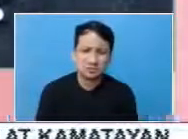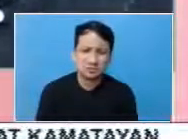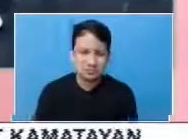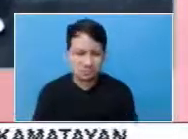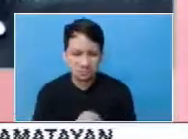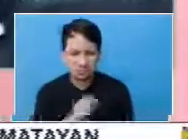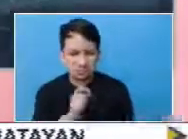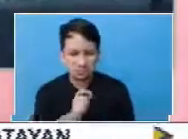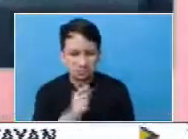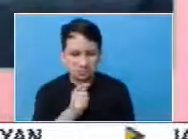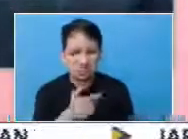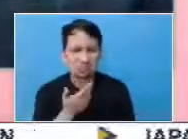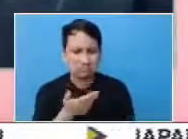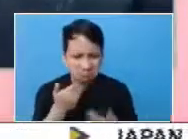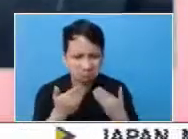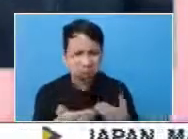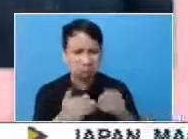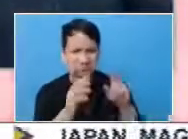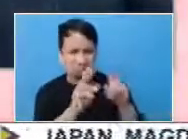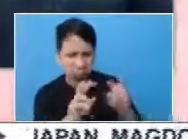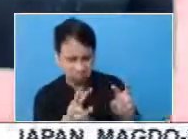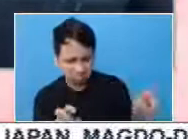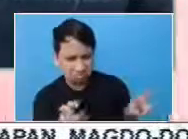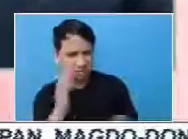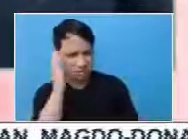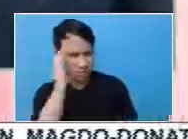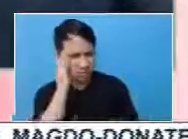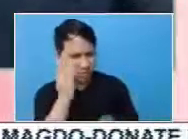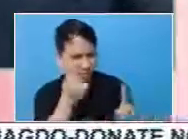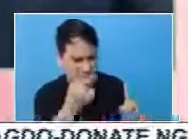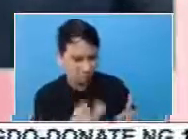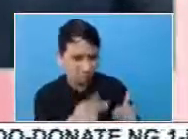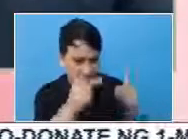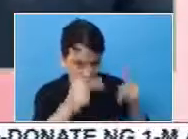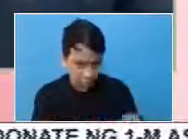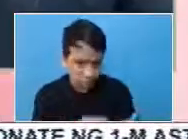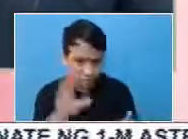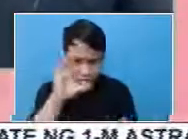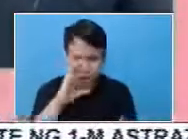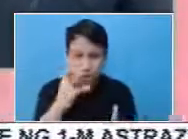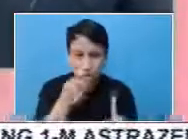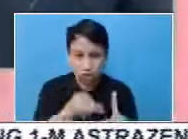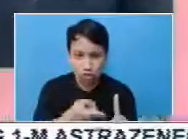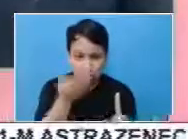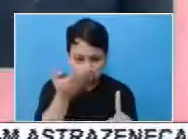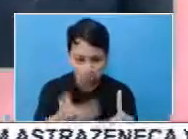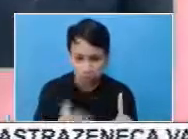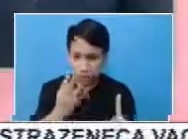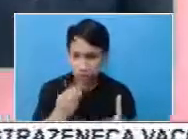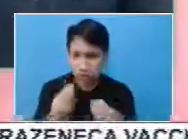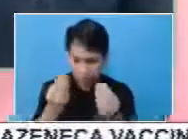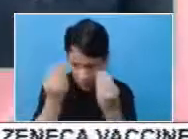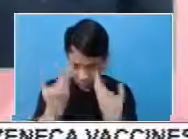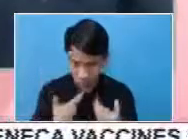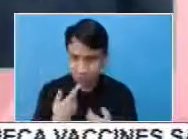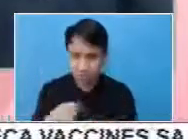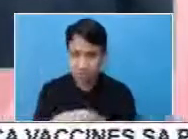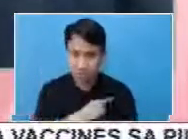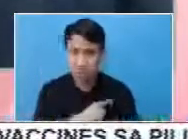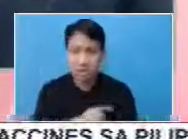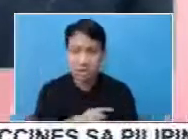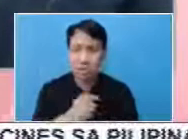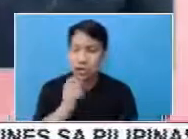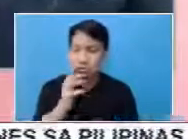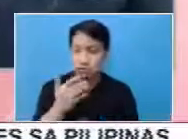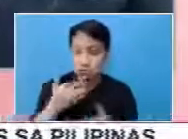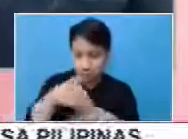na na-expose po sa mga iba-ibang mga circumstansya. Kaya po sabi nga natin, tignan po natin itong mga ganitong bagay. Napakahalaga rin po ito.